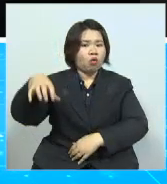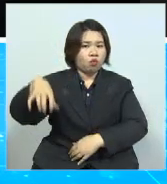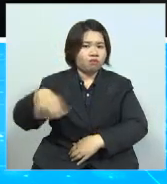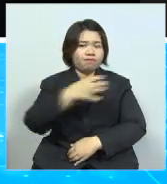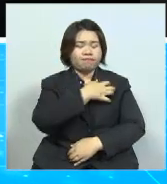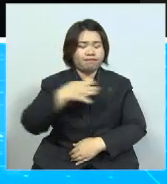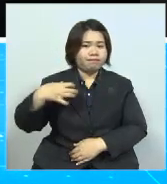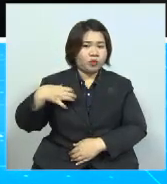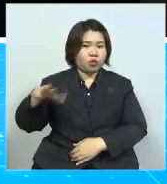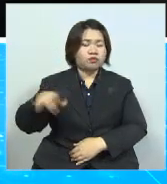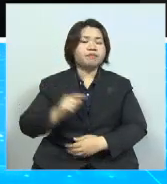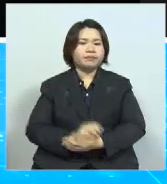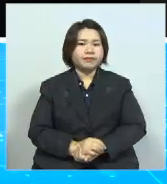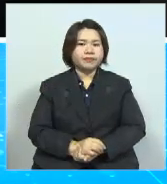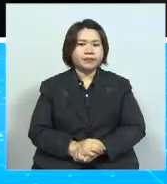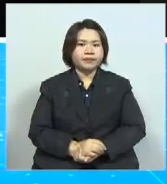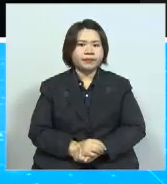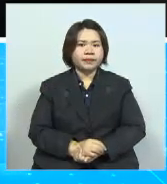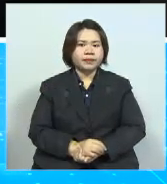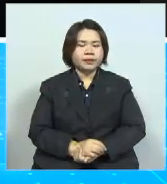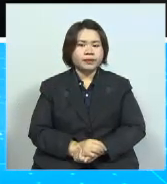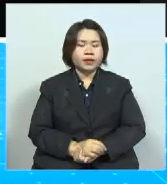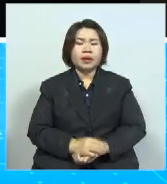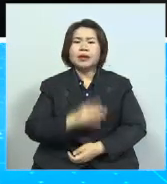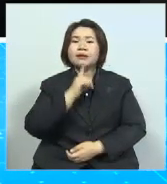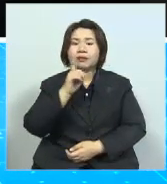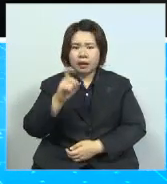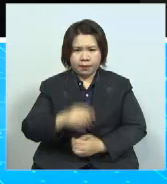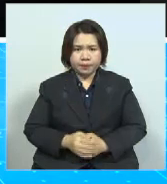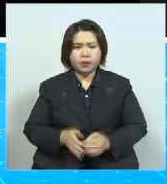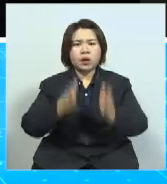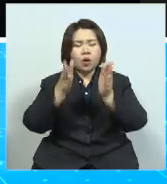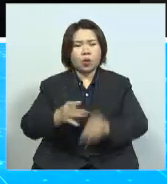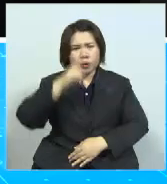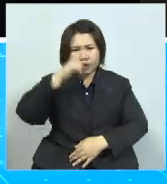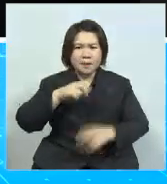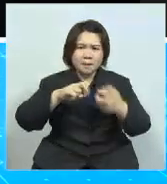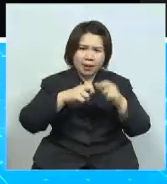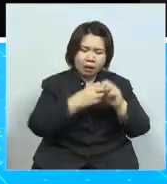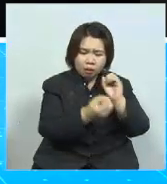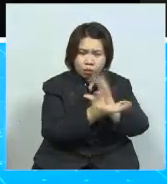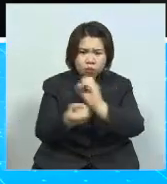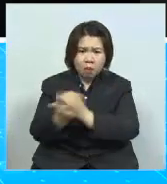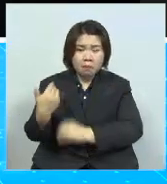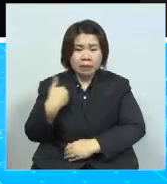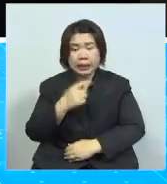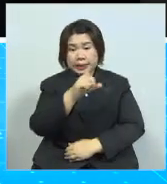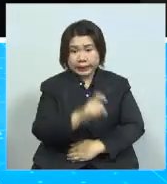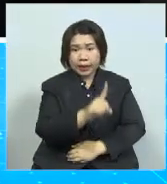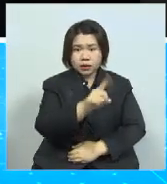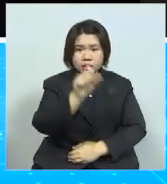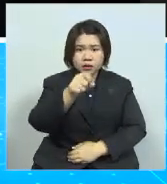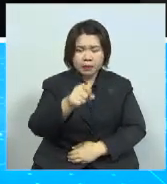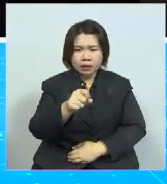านาธิบดีครับ ค่ะแล้วถ้าพูดถึงคนไทยที่ได้รับผลกระทบเนี่ยตอนนี้ยังมีคนเดียวใช่ไหมคะมีเพิ่มเติ